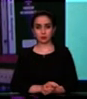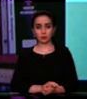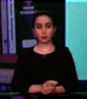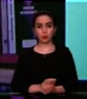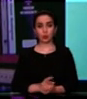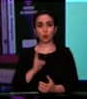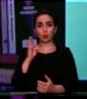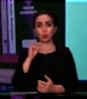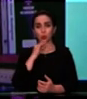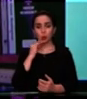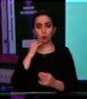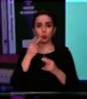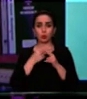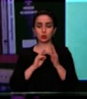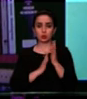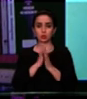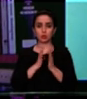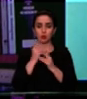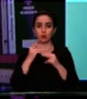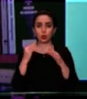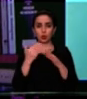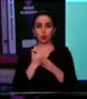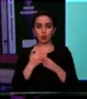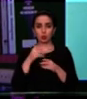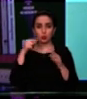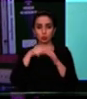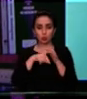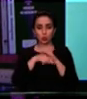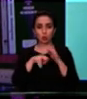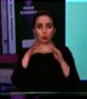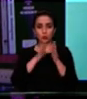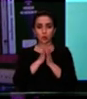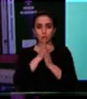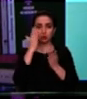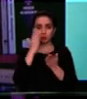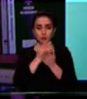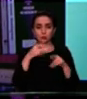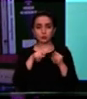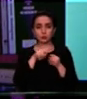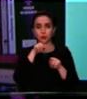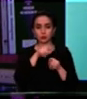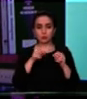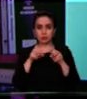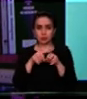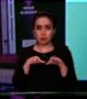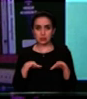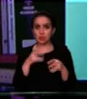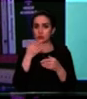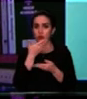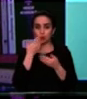Ko'p hujayrali suvutlar rizoidlari yordamida suv tubiga o'rnashgan, chunki ularda hali ildiz